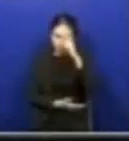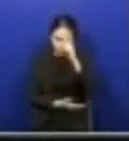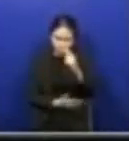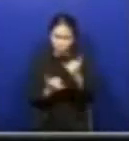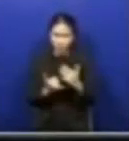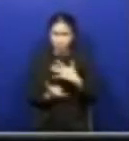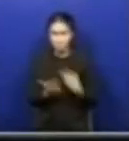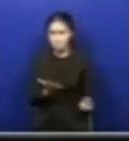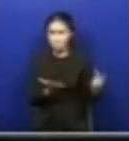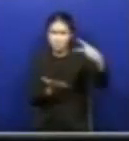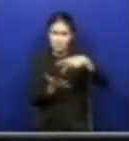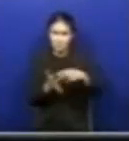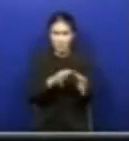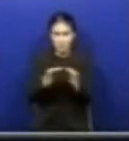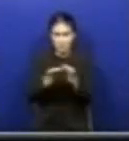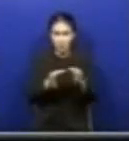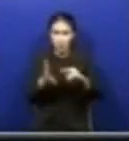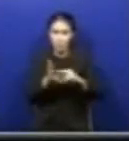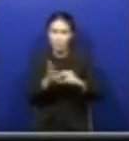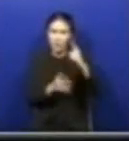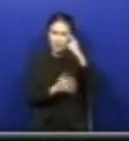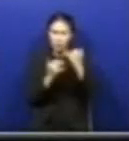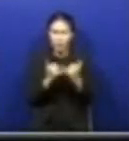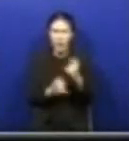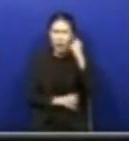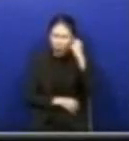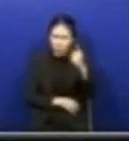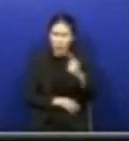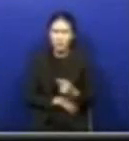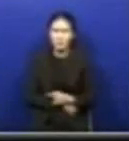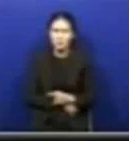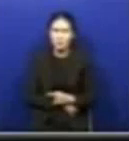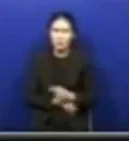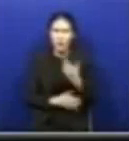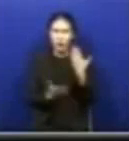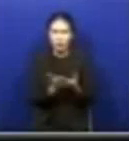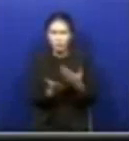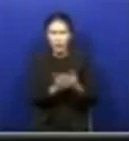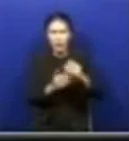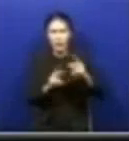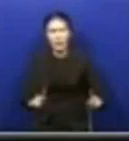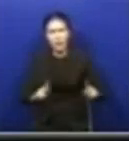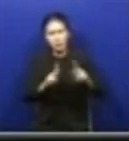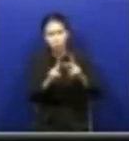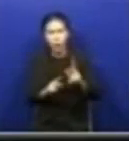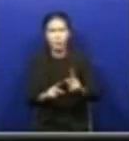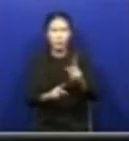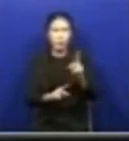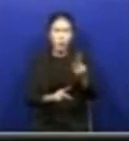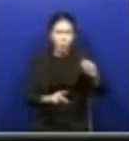ปรายไม่เข้าไม่ใช่ว่าไม่เข้าใจนะครับที่เอางบจากกระทรวงทบวงกรม